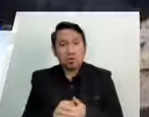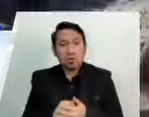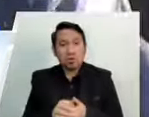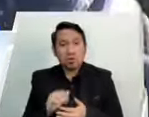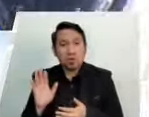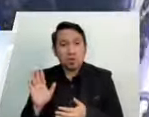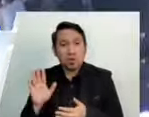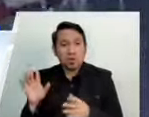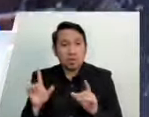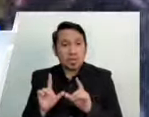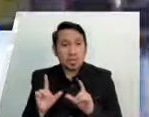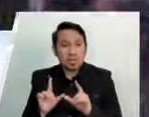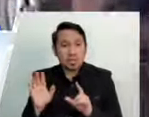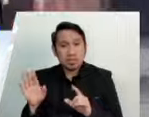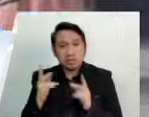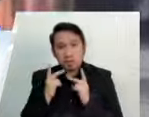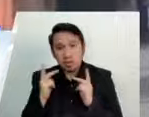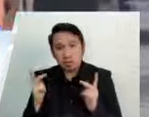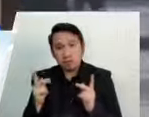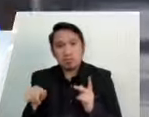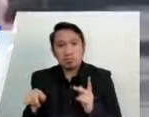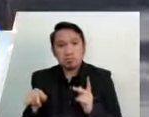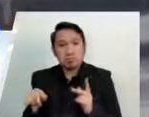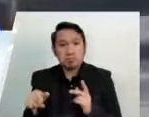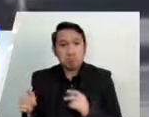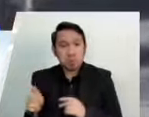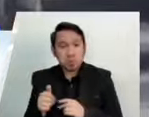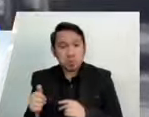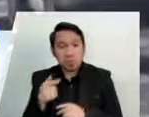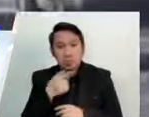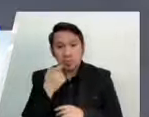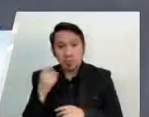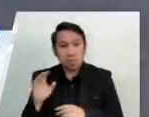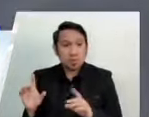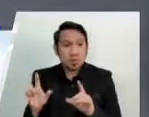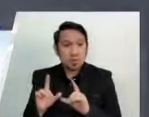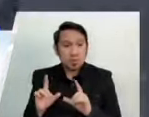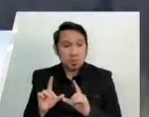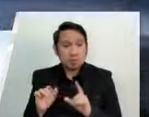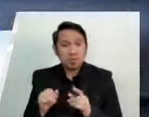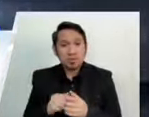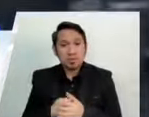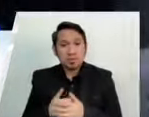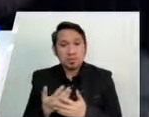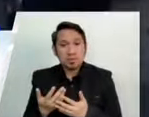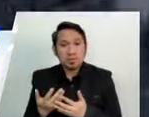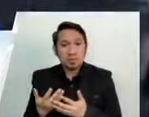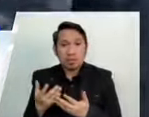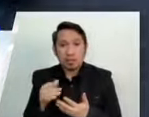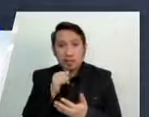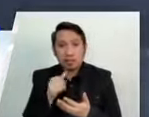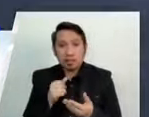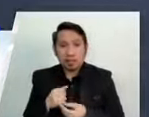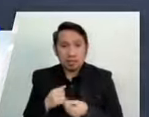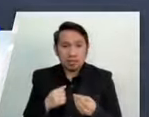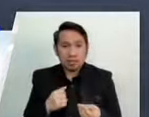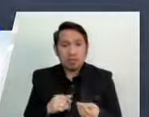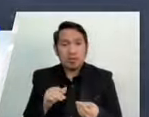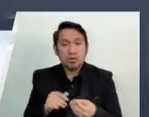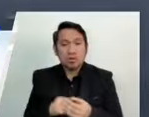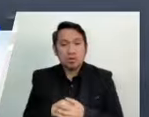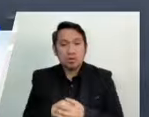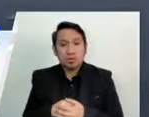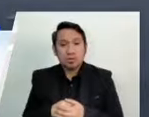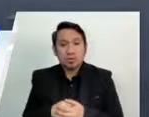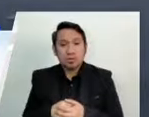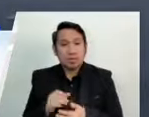ating public transport sapagkat ang prangkisa ay hindi ito ay pinagkaloob ito ng Kongreso at ng Senado. Kaya ibig